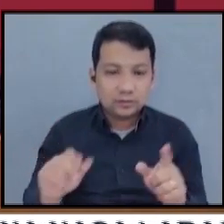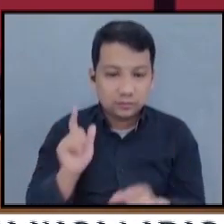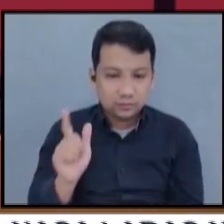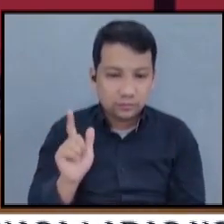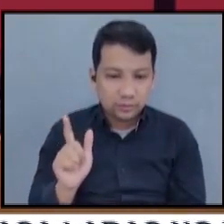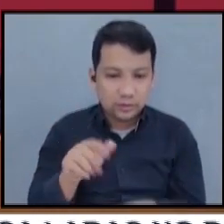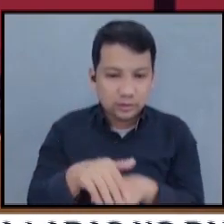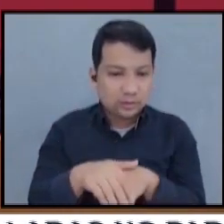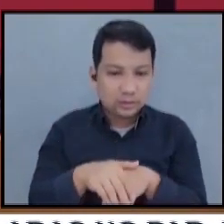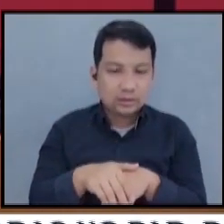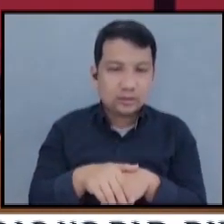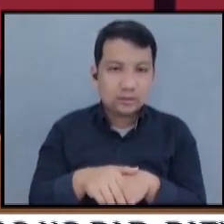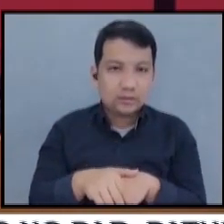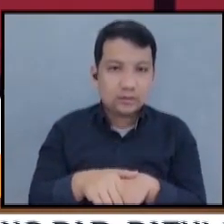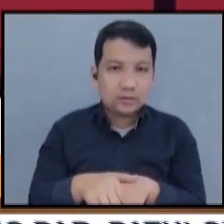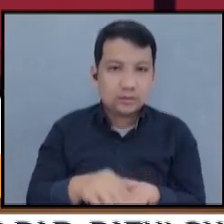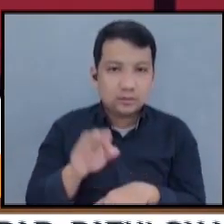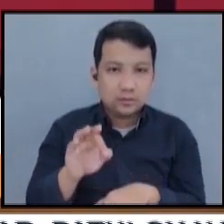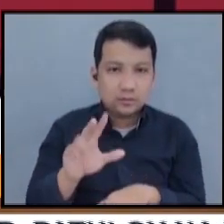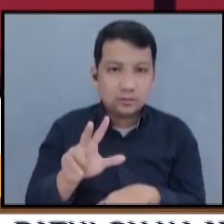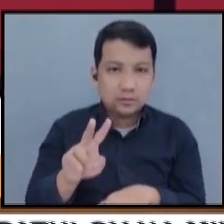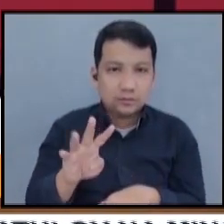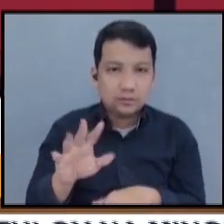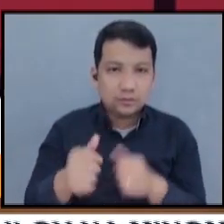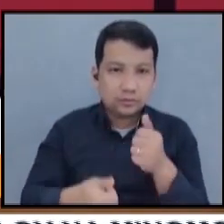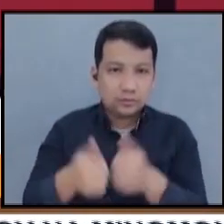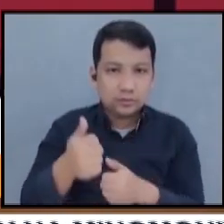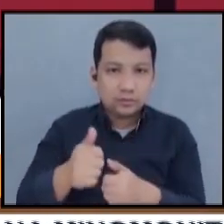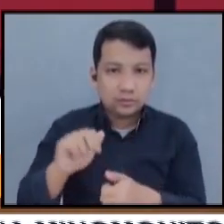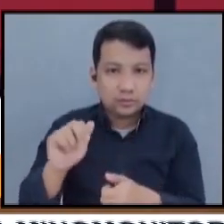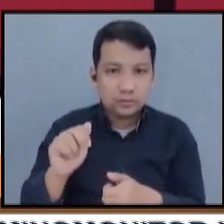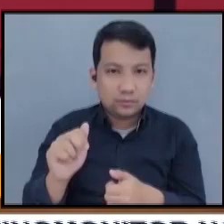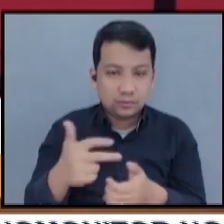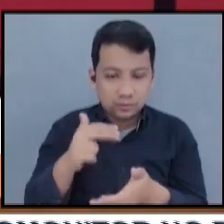number 9349 is approved on third and final.